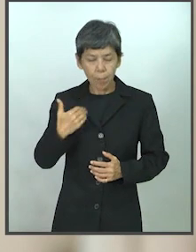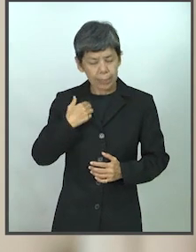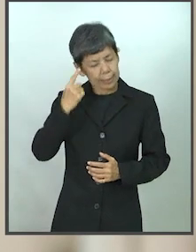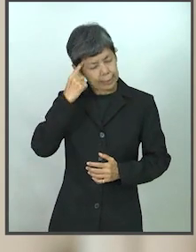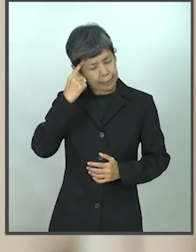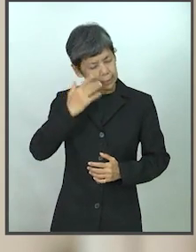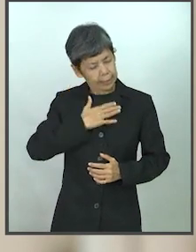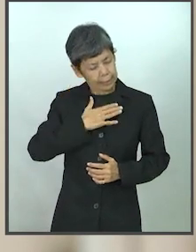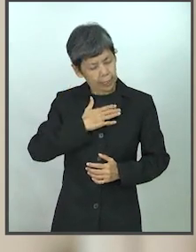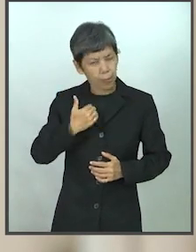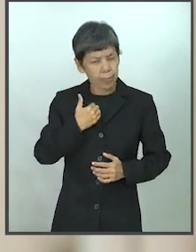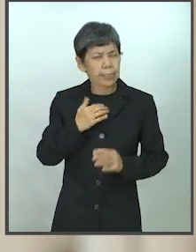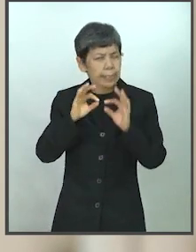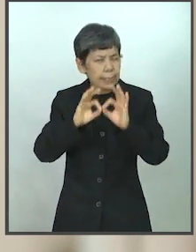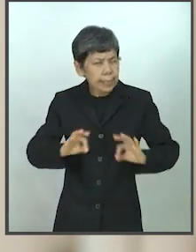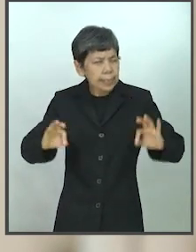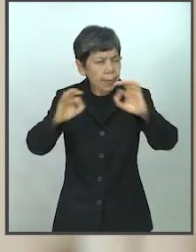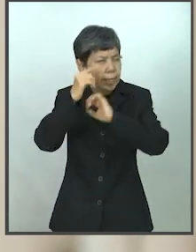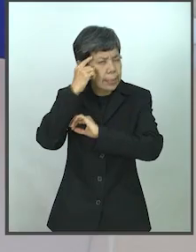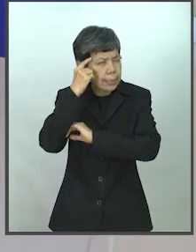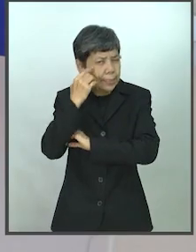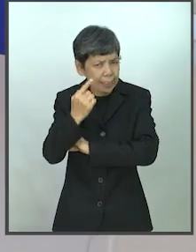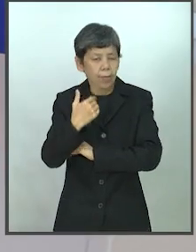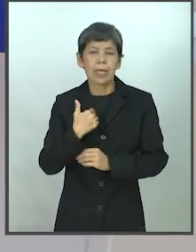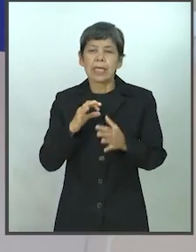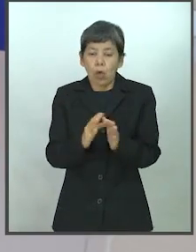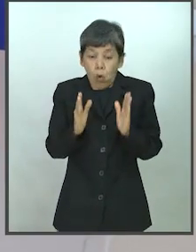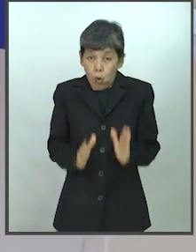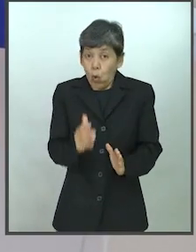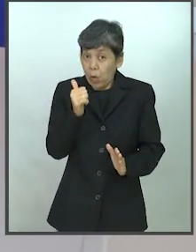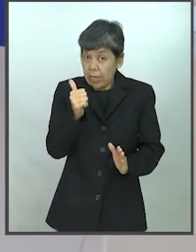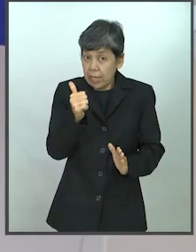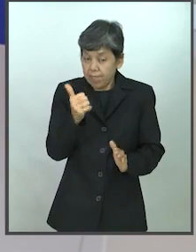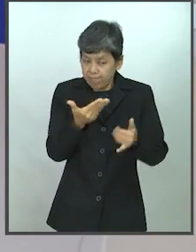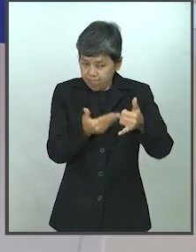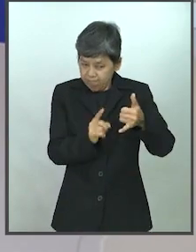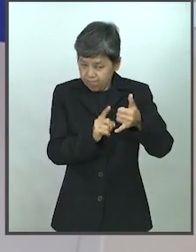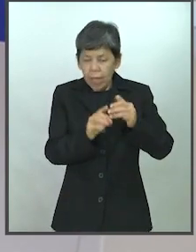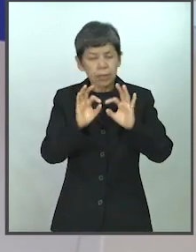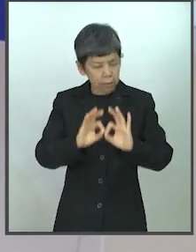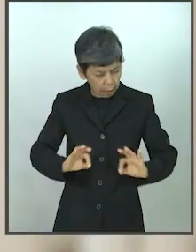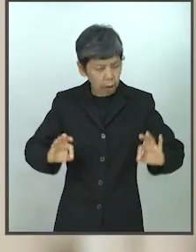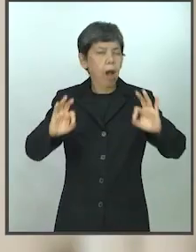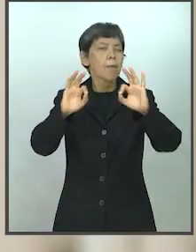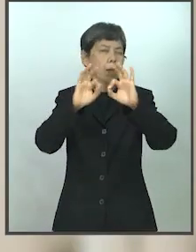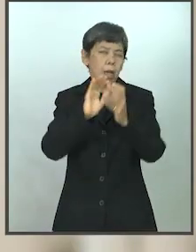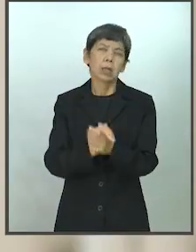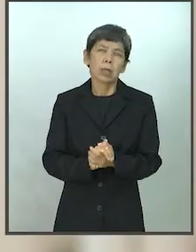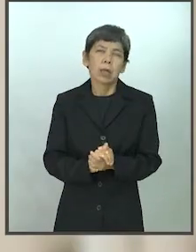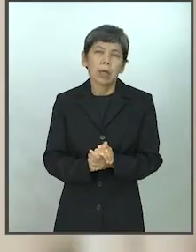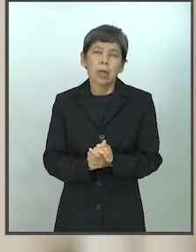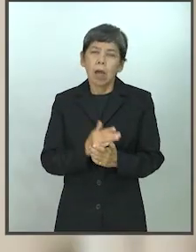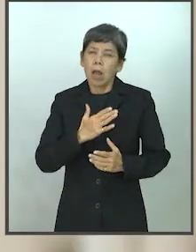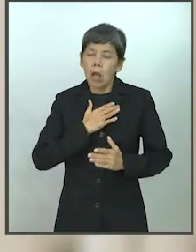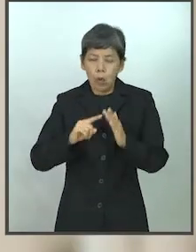วคิดอยู่ข้อสำคัญข้อหนึ่งคือเรื่องของคนดีเนี่ยเป็นสิ่งที่เราให้ความสำคัญอย่างต่อเนื่องนับตั้งแ